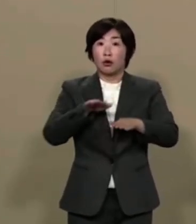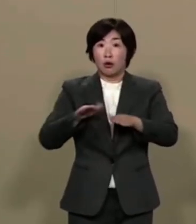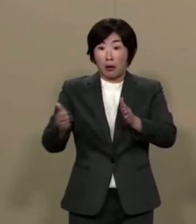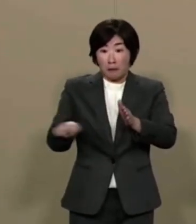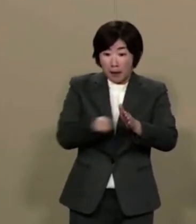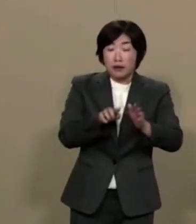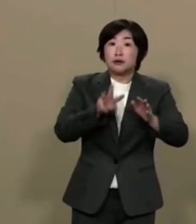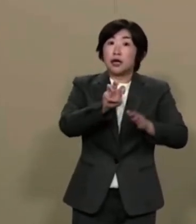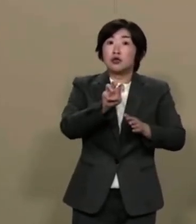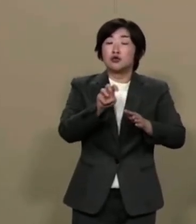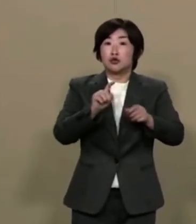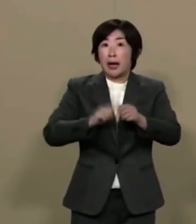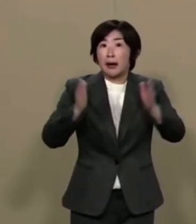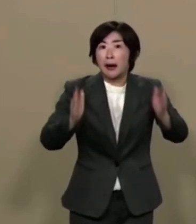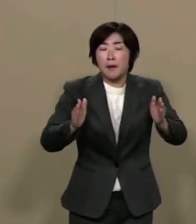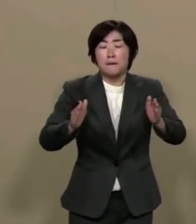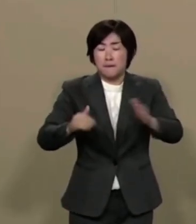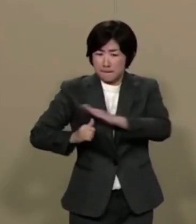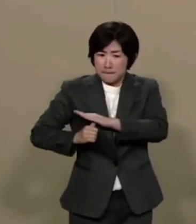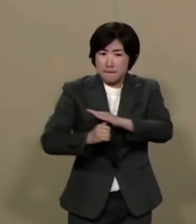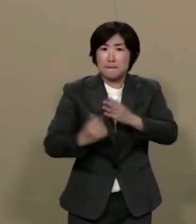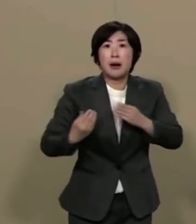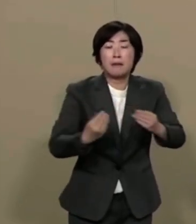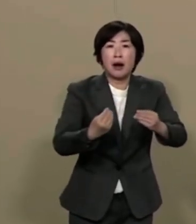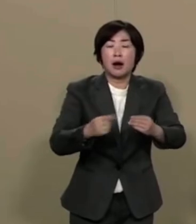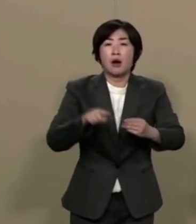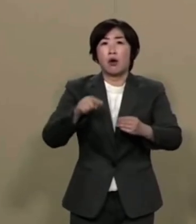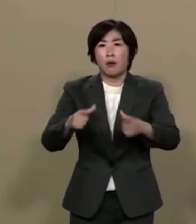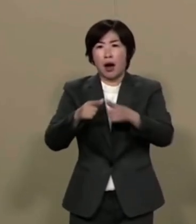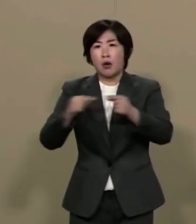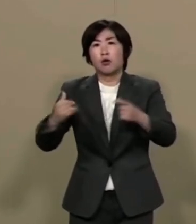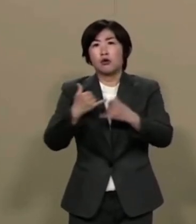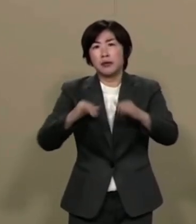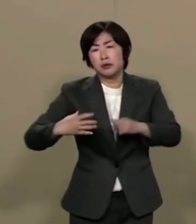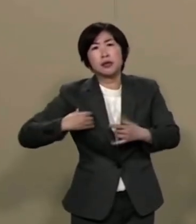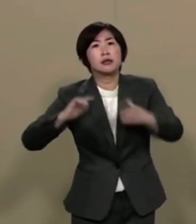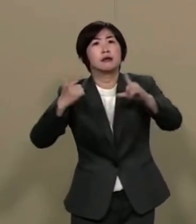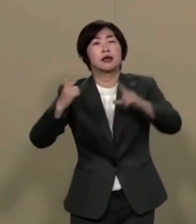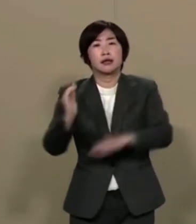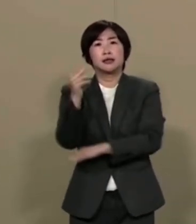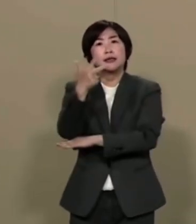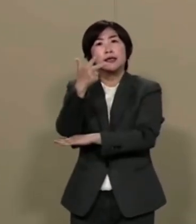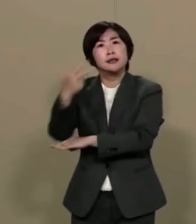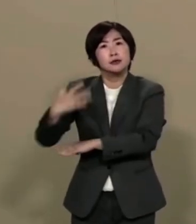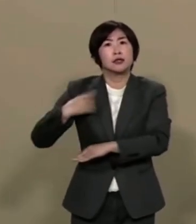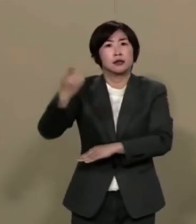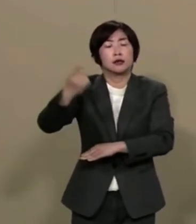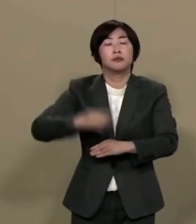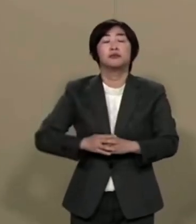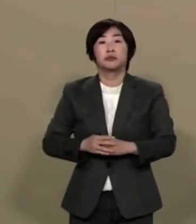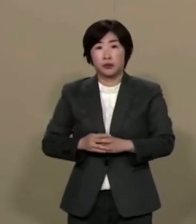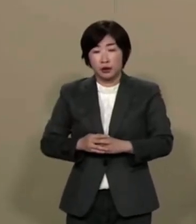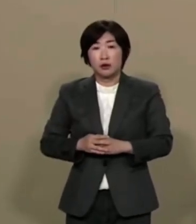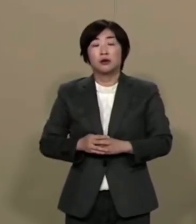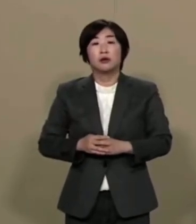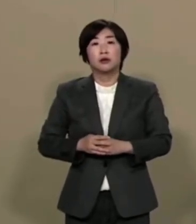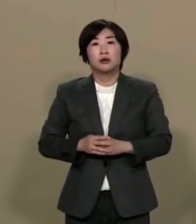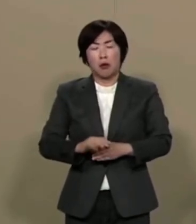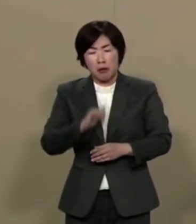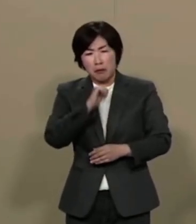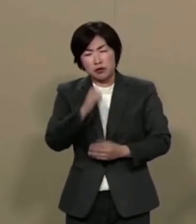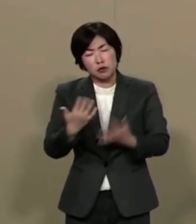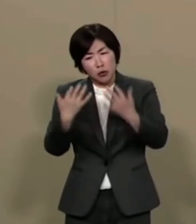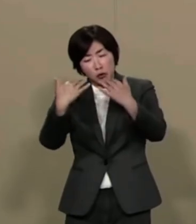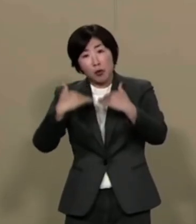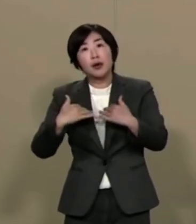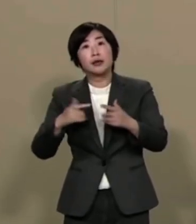ないこれははっきり言いまして国民の性でありません政治論無作以外何もでもありませんうんではその貧しく